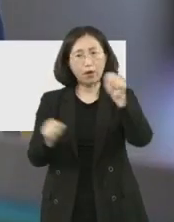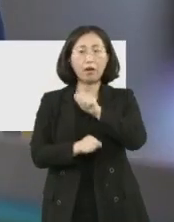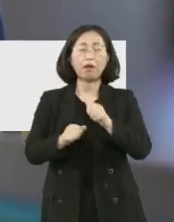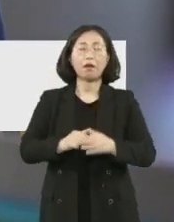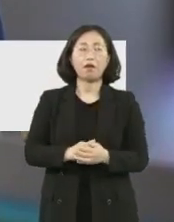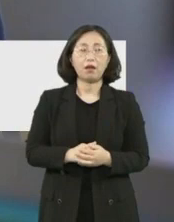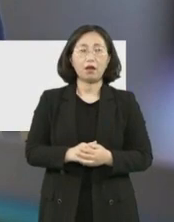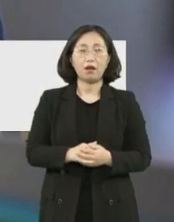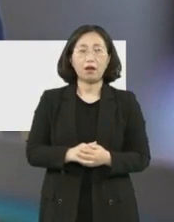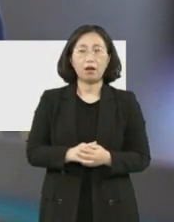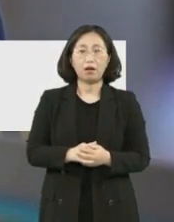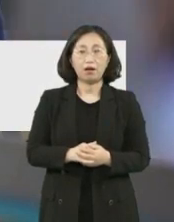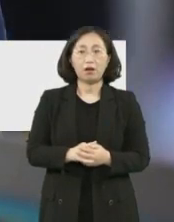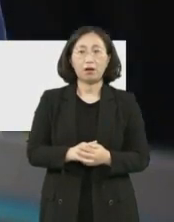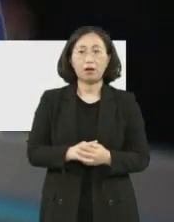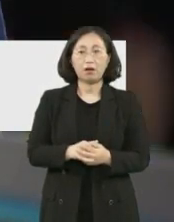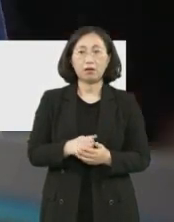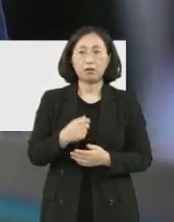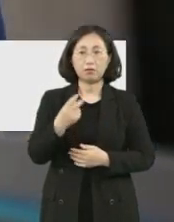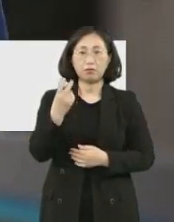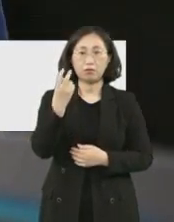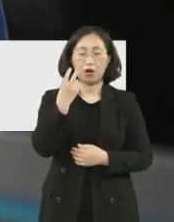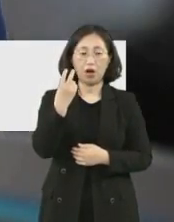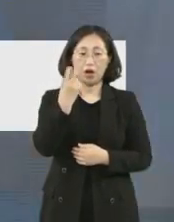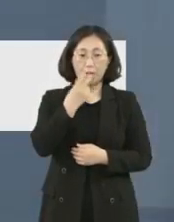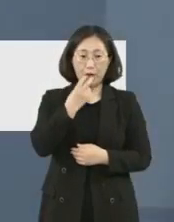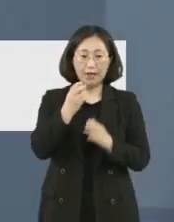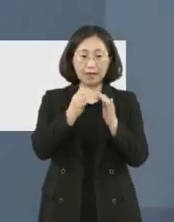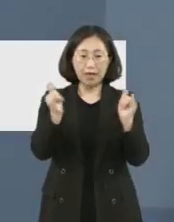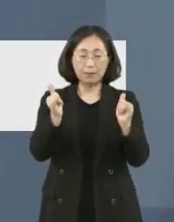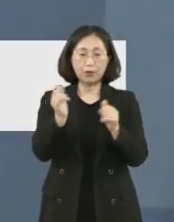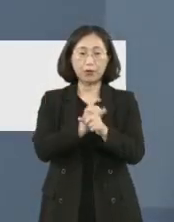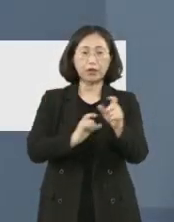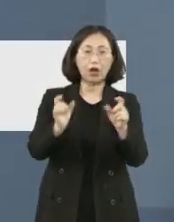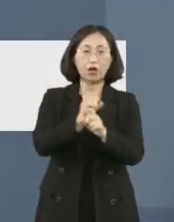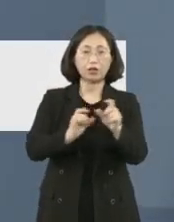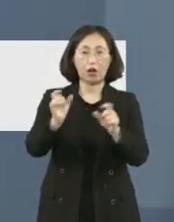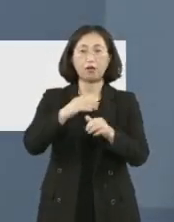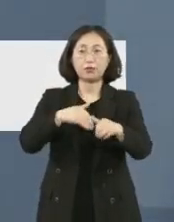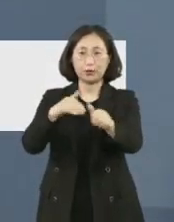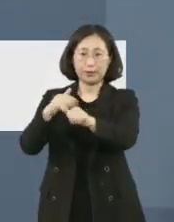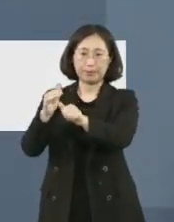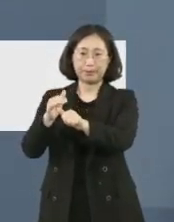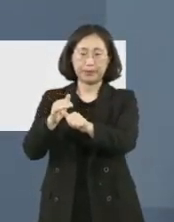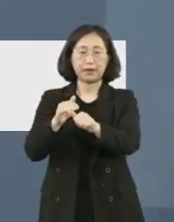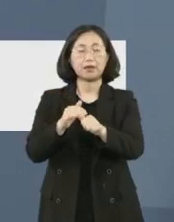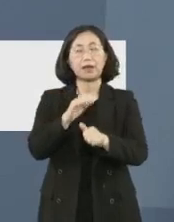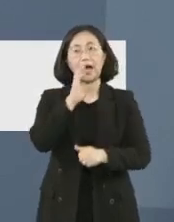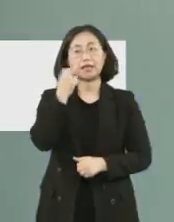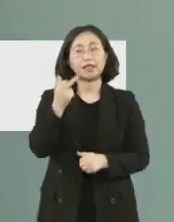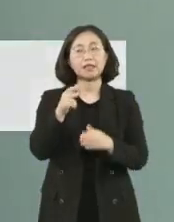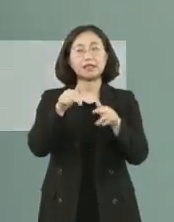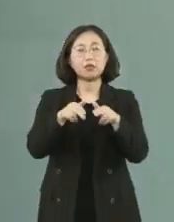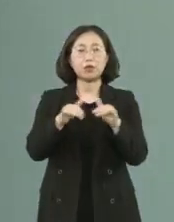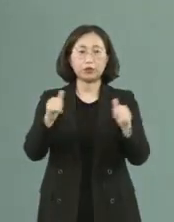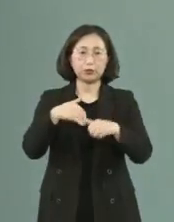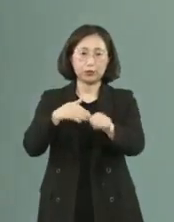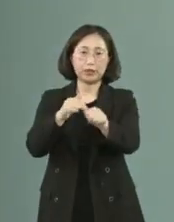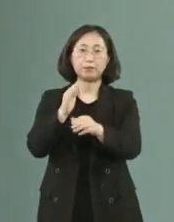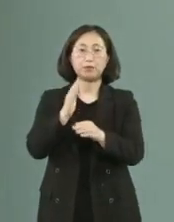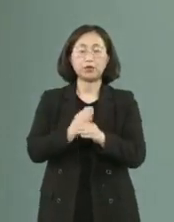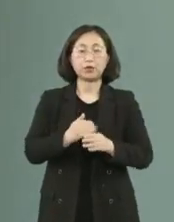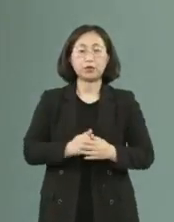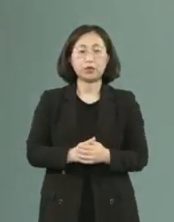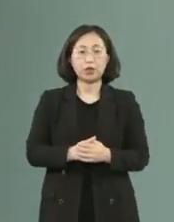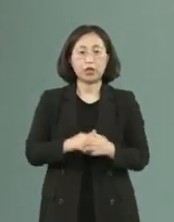또 역학조사관도 추가로 투입되고 있고 저희 직원도 투입하고 있는 그런 상황이거든요. 이에 따라